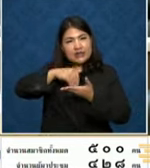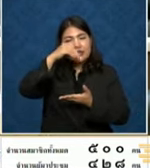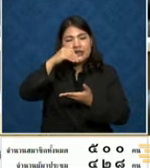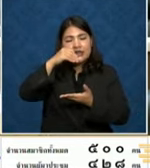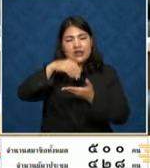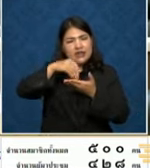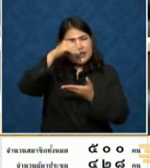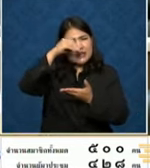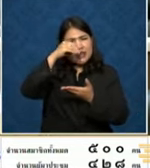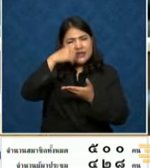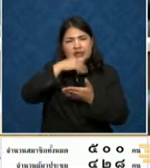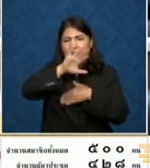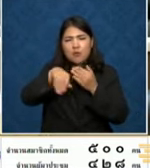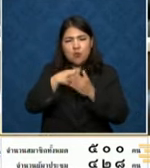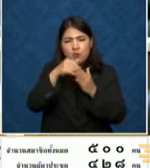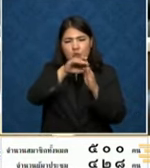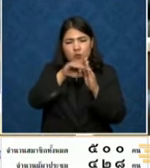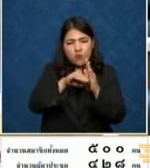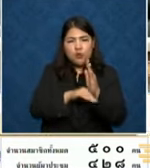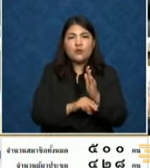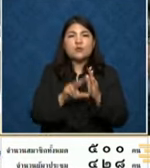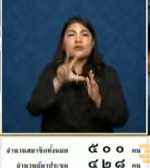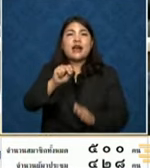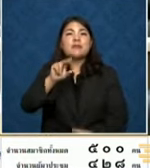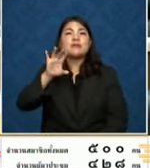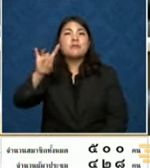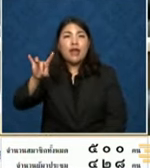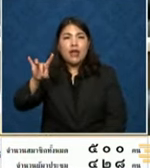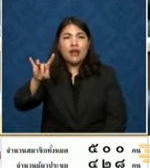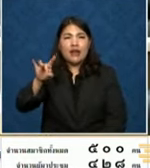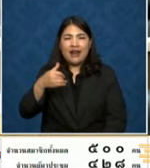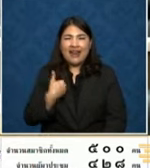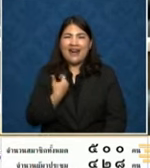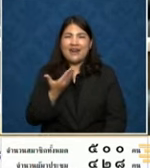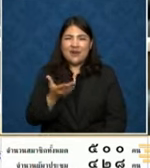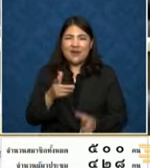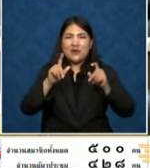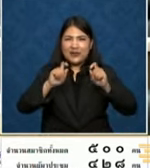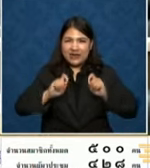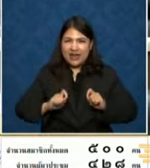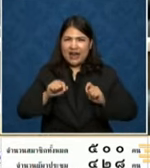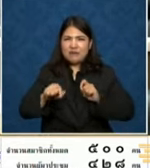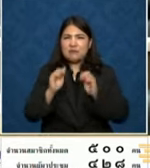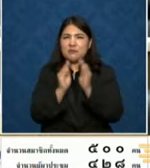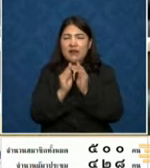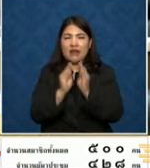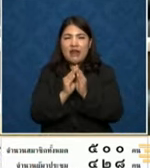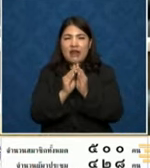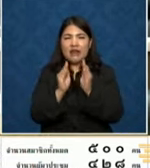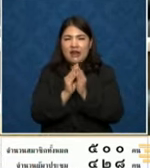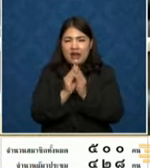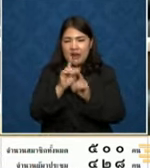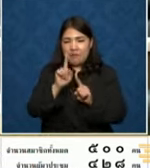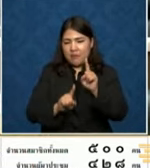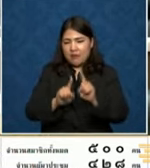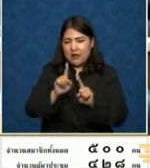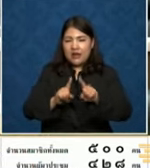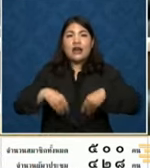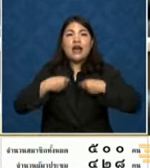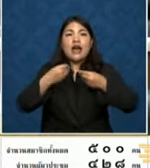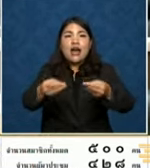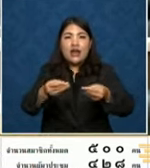งหมดแล้ว38วิชาครับท่านประธานครับขออนุญาตตัดเกรดเป็นรายวิชาให้ท่านประธานได้รับทรา